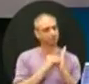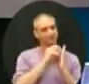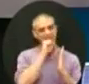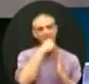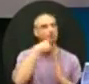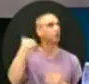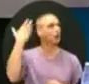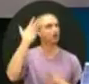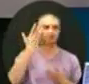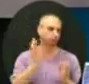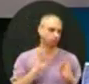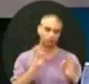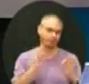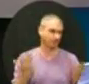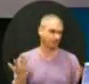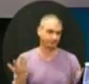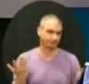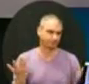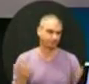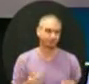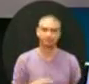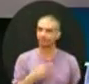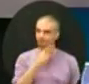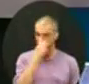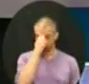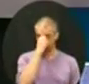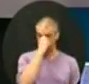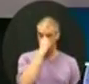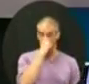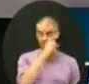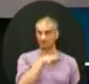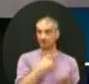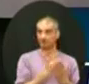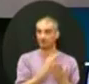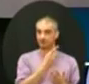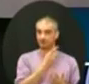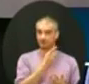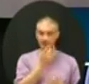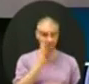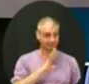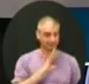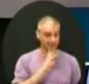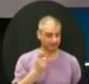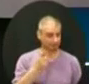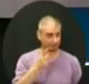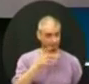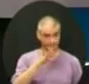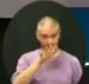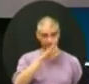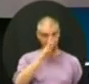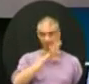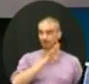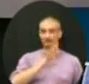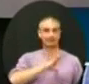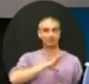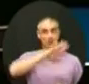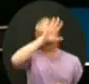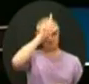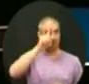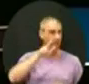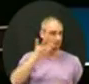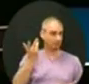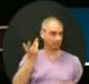בהיסטוריה לאף מקום, לשום דבר. אתה מציע את האיום האיראני, שהיום זה אחד האיומים שנמצאים